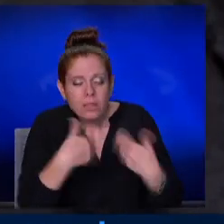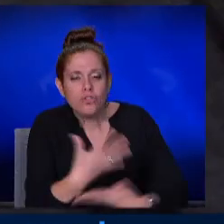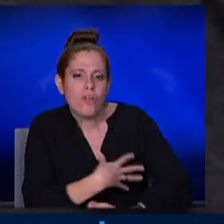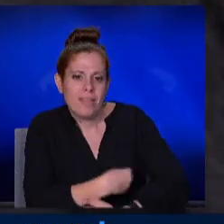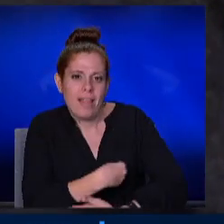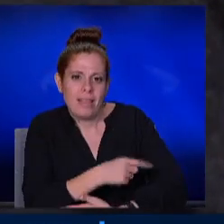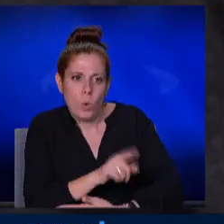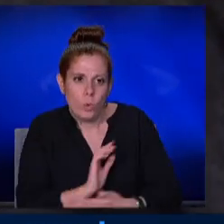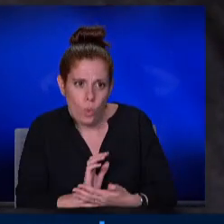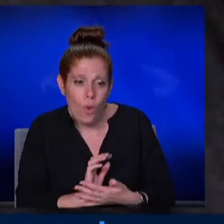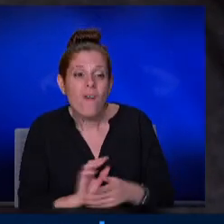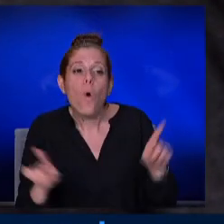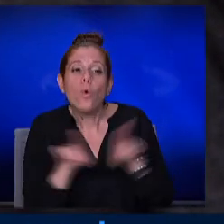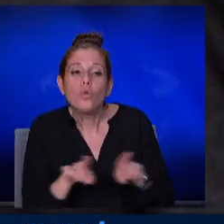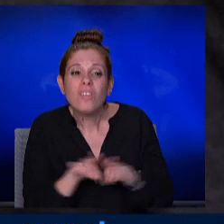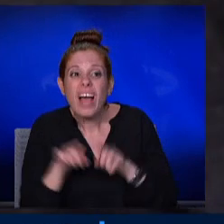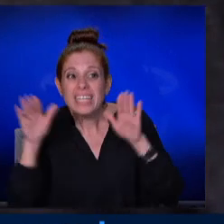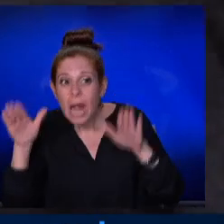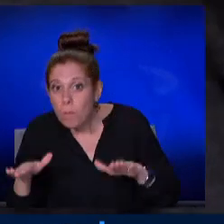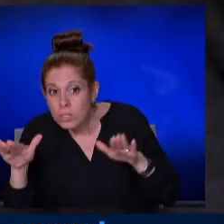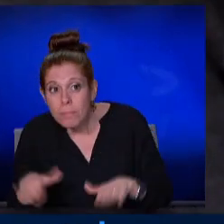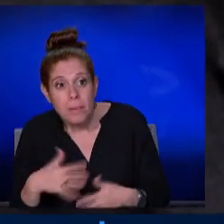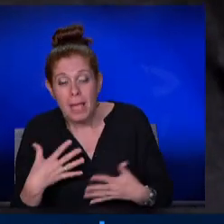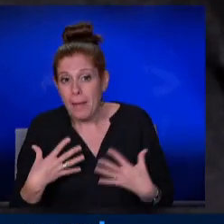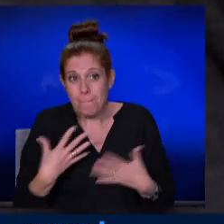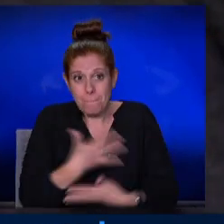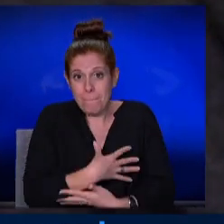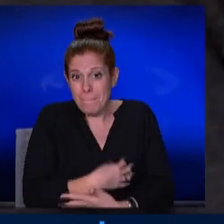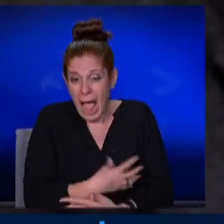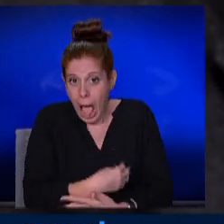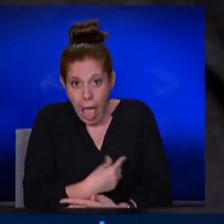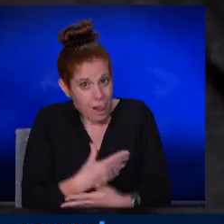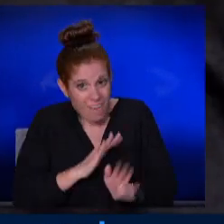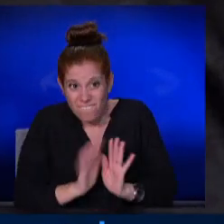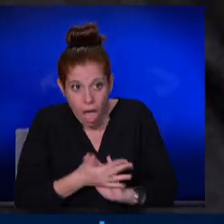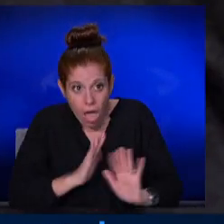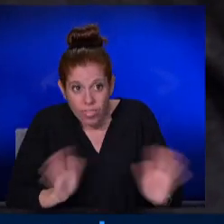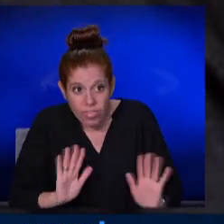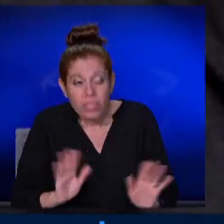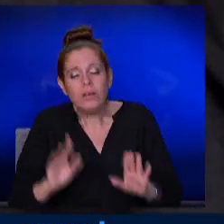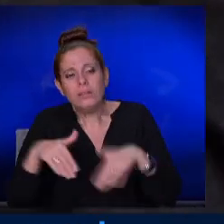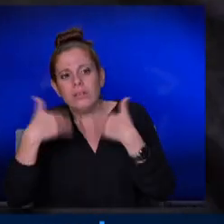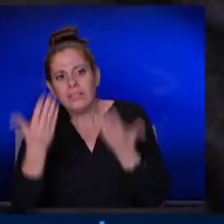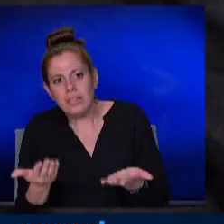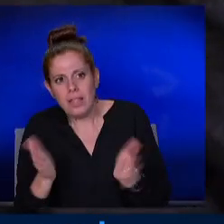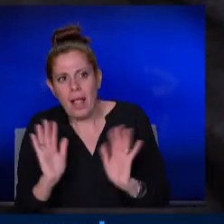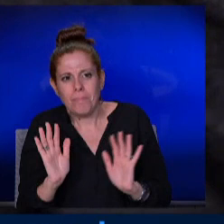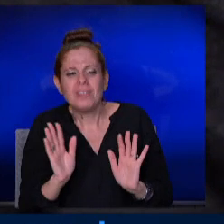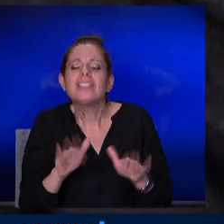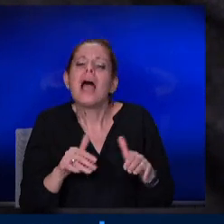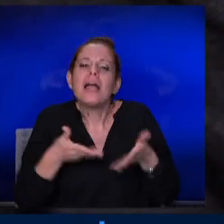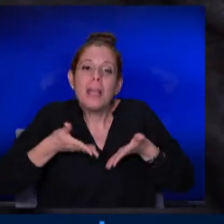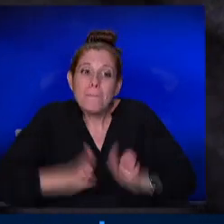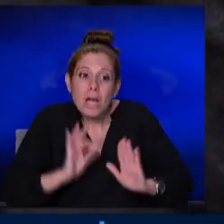لترضعه وكذلك الشأن بمسلمة إذا لم يكن عندها تدي في حليب في تديها تعطي